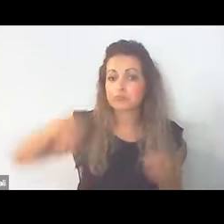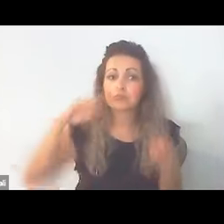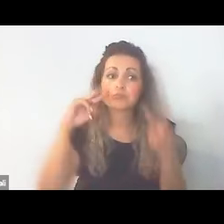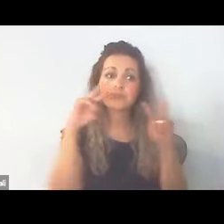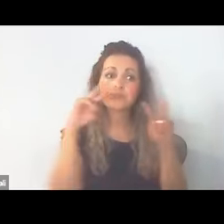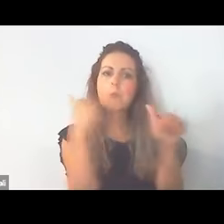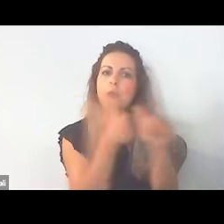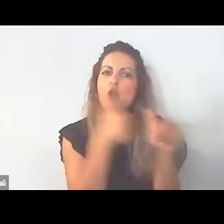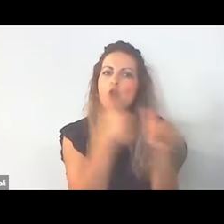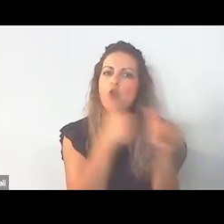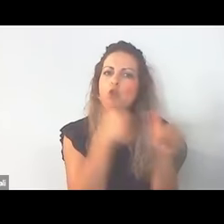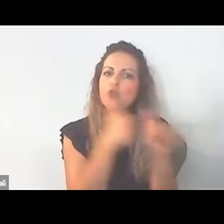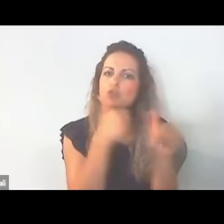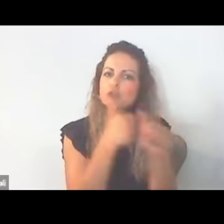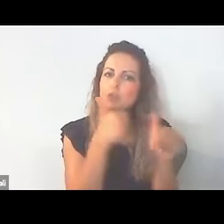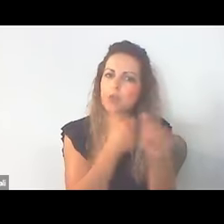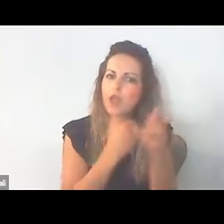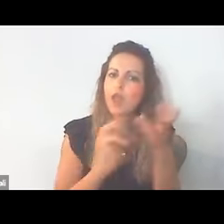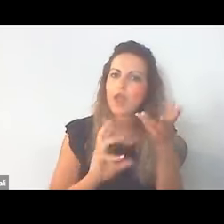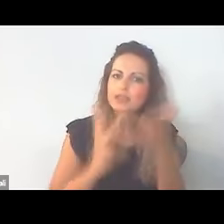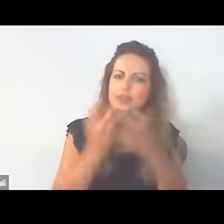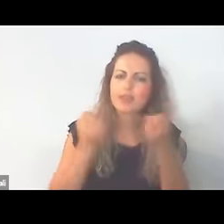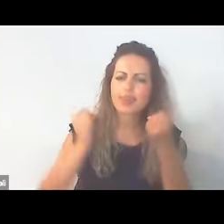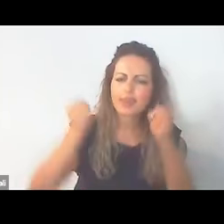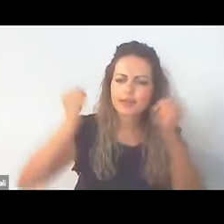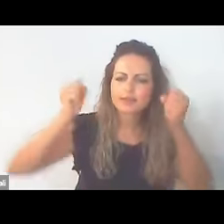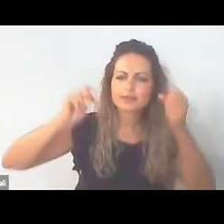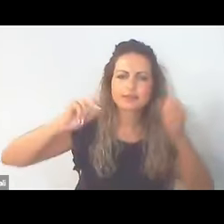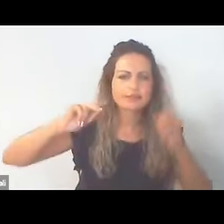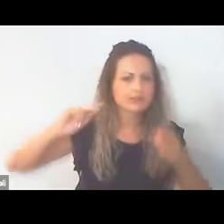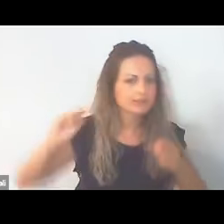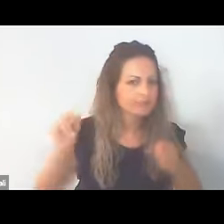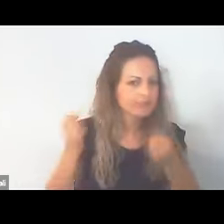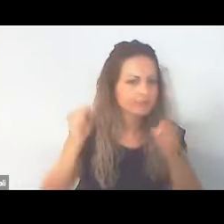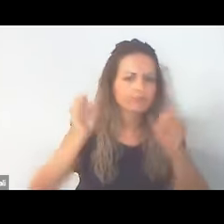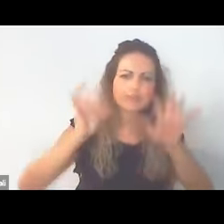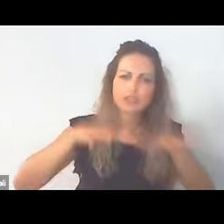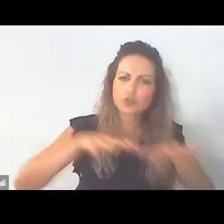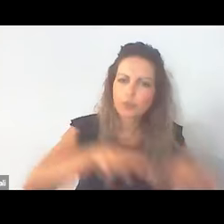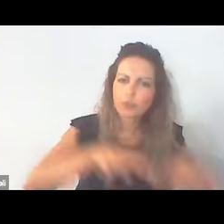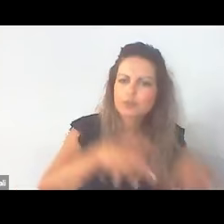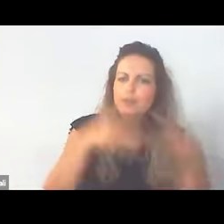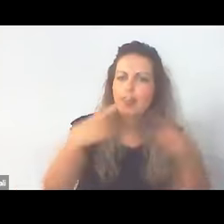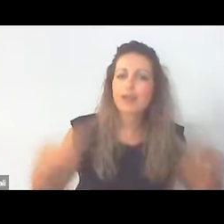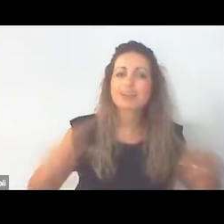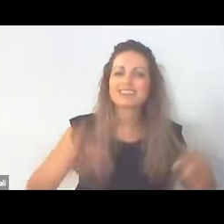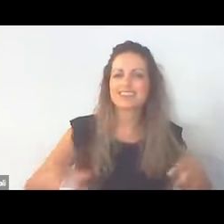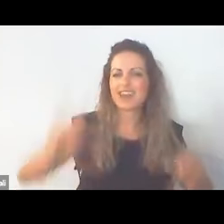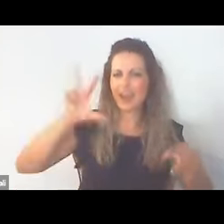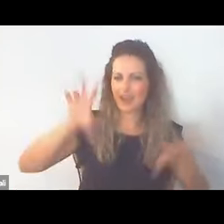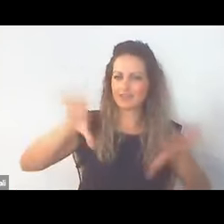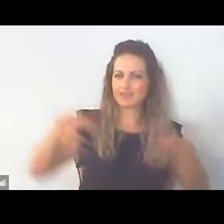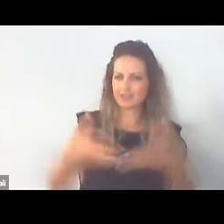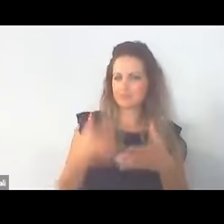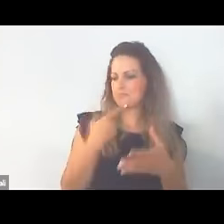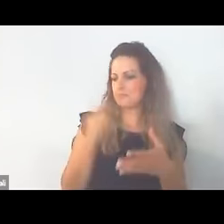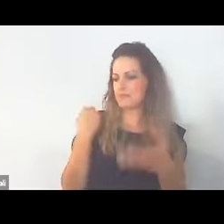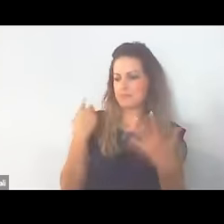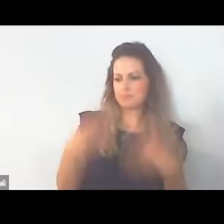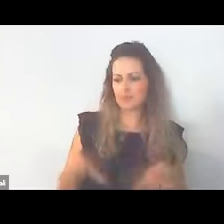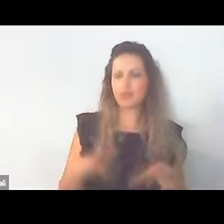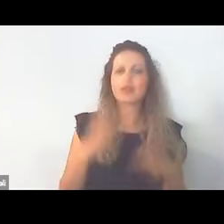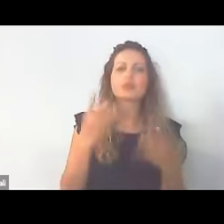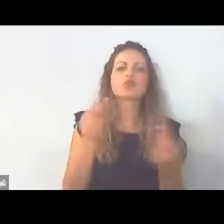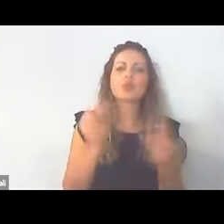εξελίξεις, τις δράσεις, τις κινητοποιήσεις, τις συνέλευσεις χωρίς συνένεση είναι βιασμός και το πώς φτάσαμε σε αυτό το επίπεδο.